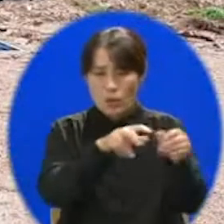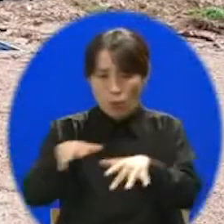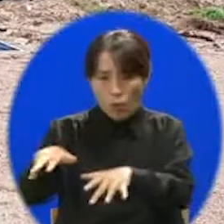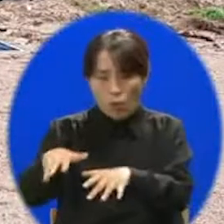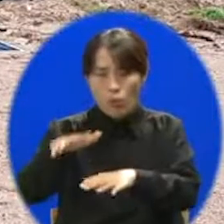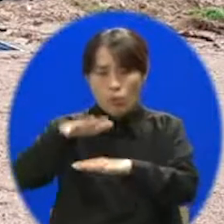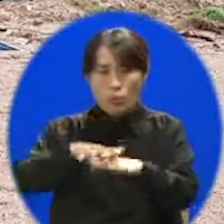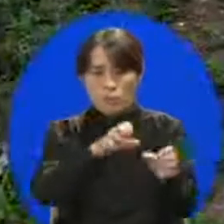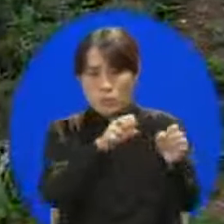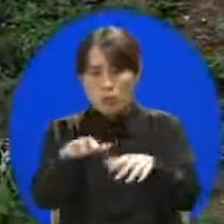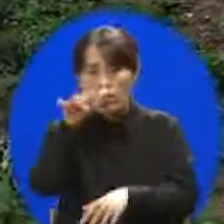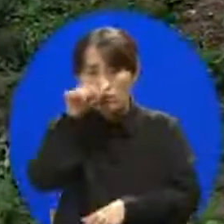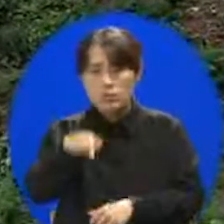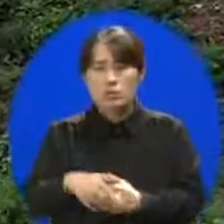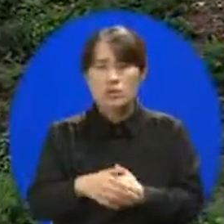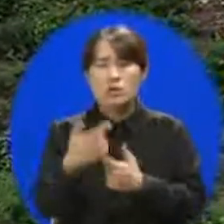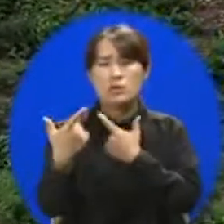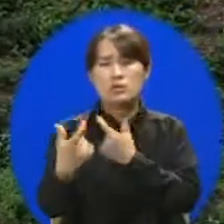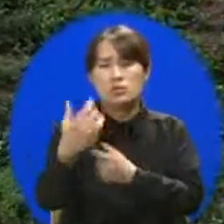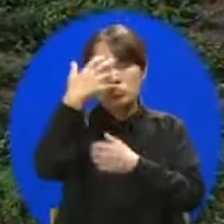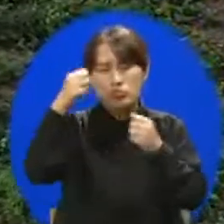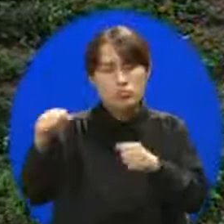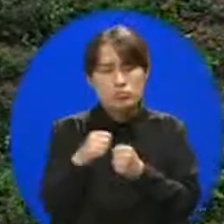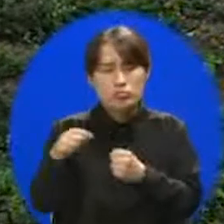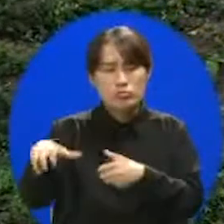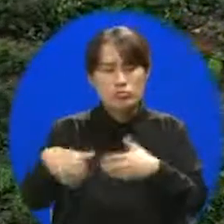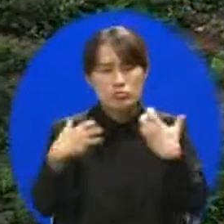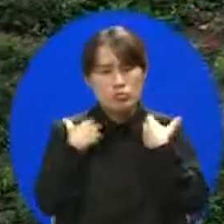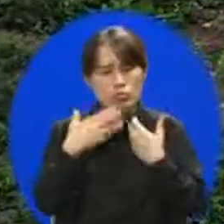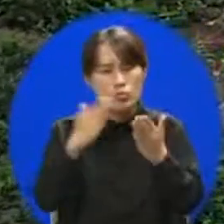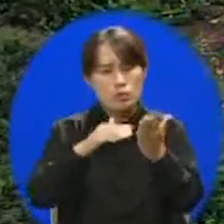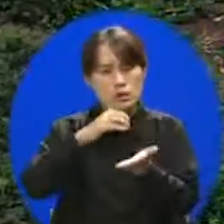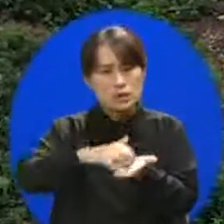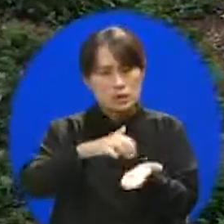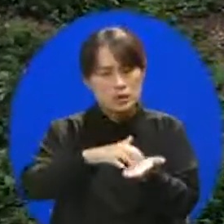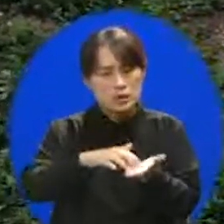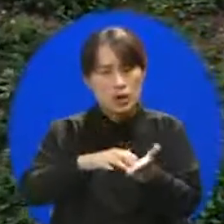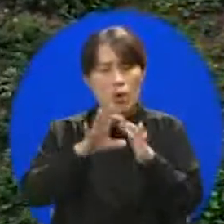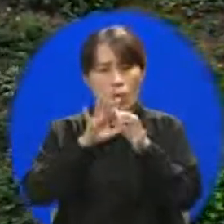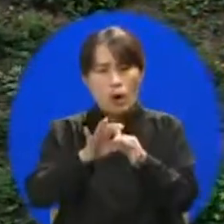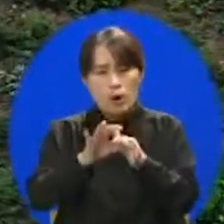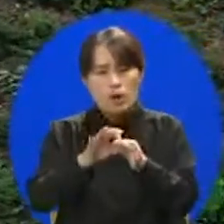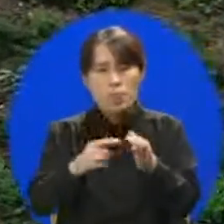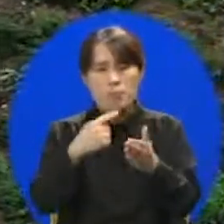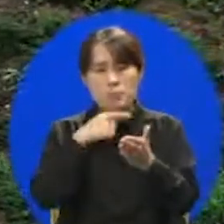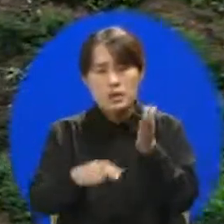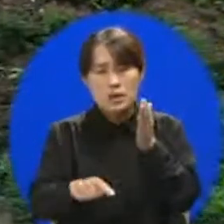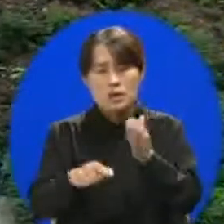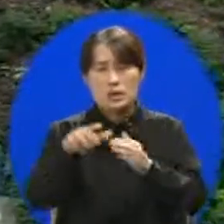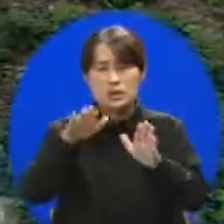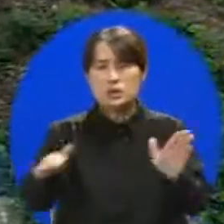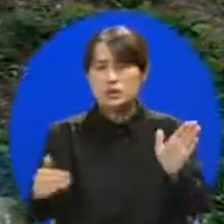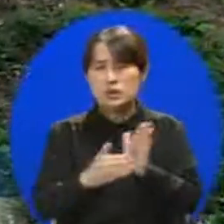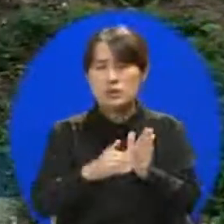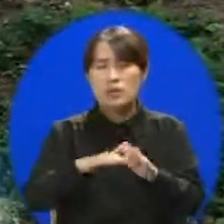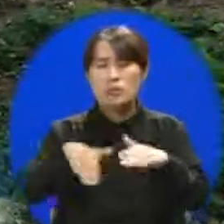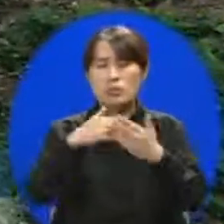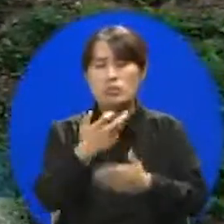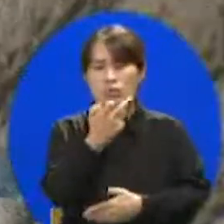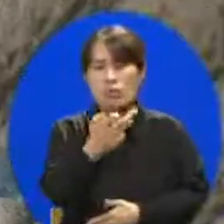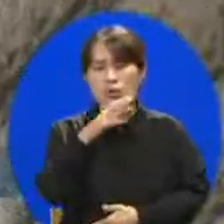피해가 나기도 했습니다 이처럼 충청북도 가 공식 집계한 태양광 관련 산사태 피해 는 현재까지 모두